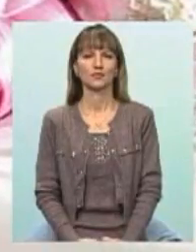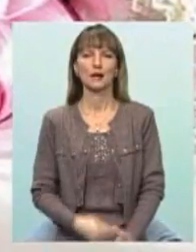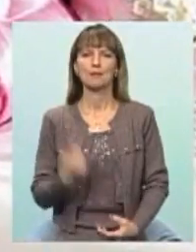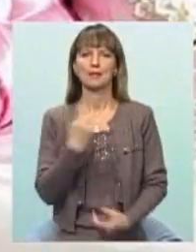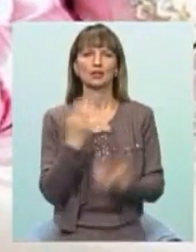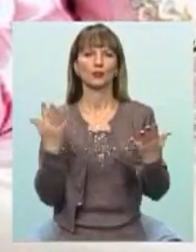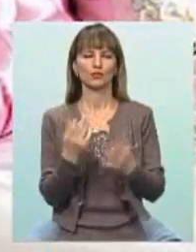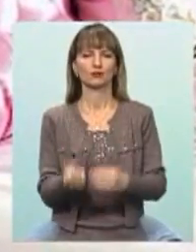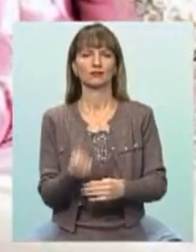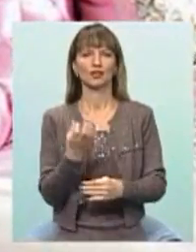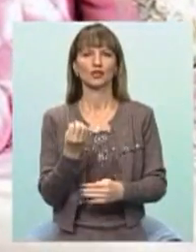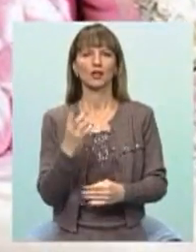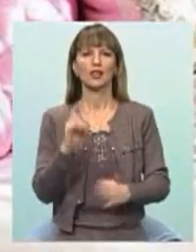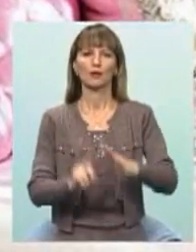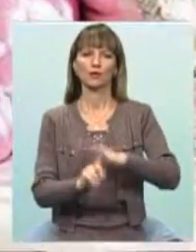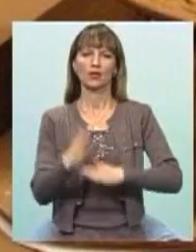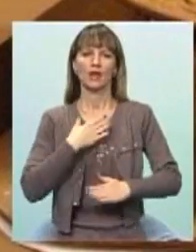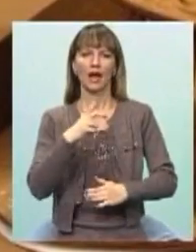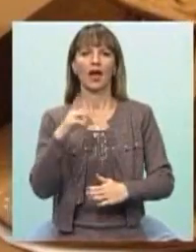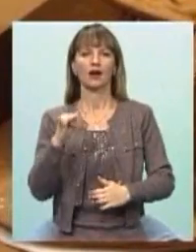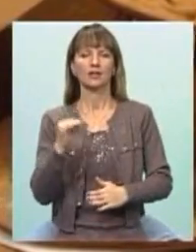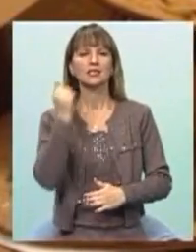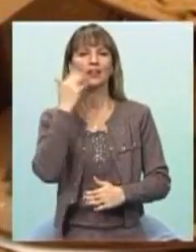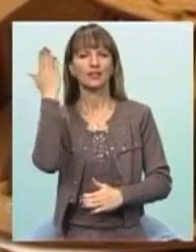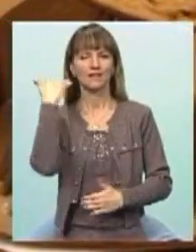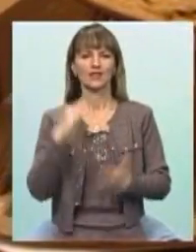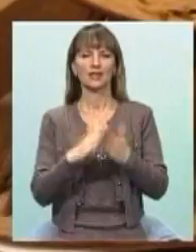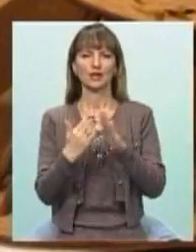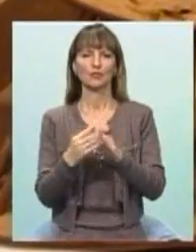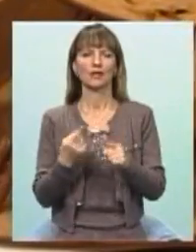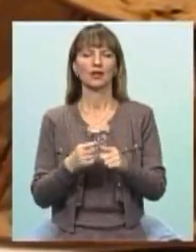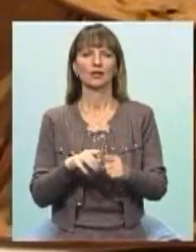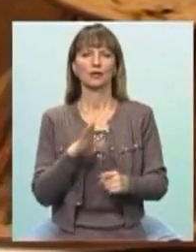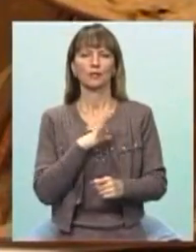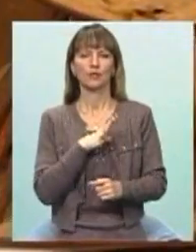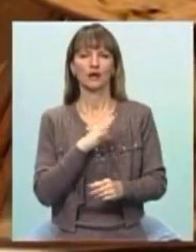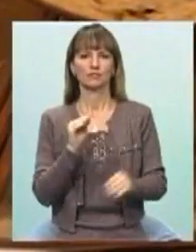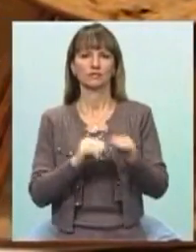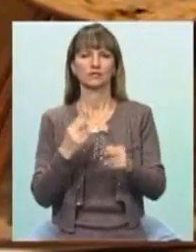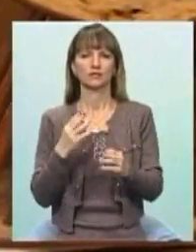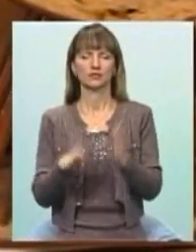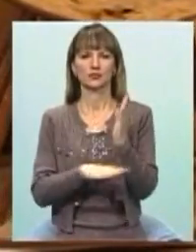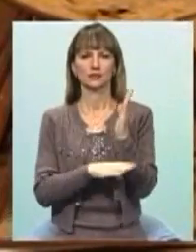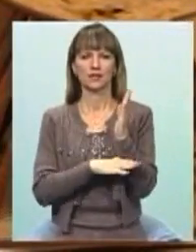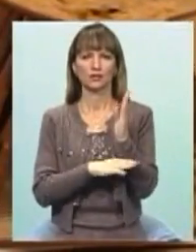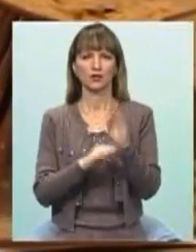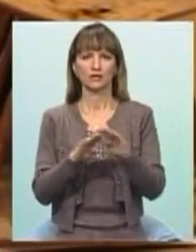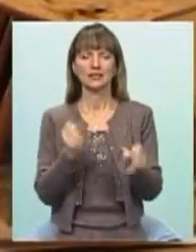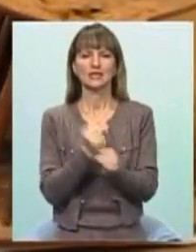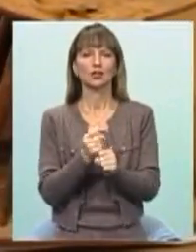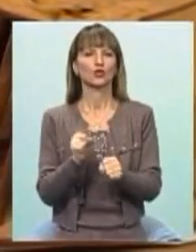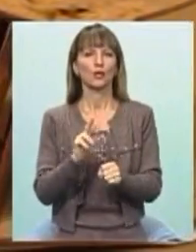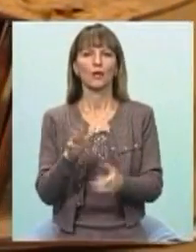Перші подушки з'явилися ще до початку нашої ери. У стародавньому Єгипті це були зігнуті дощечки, зроблені таким чином, щоб